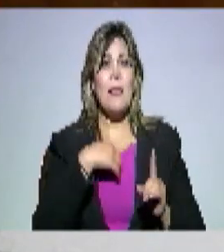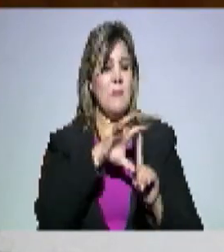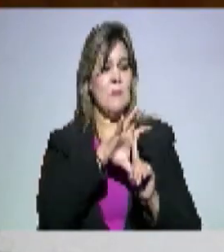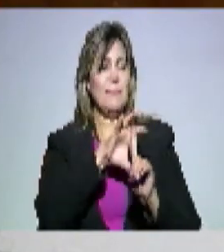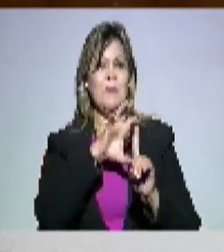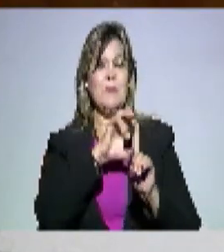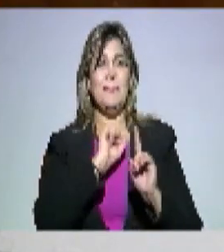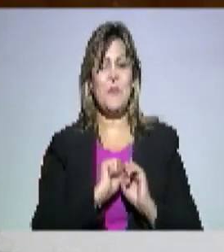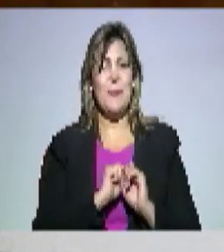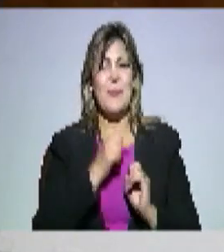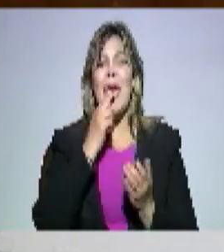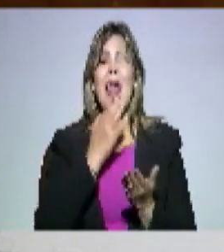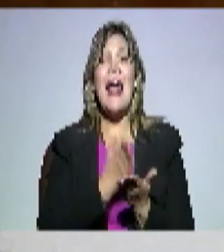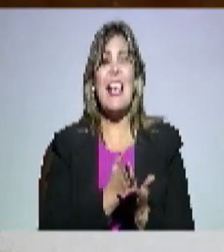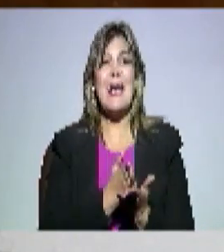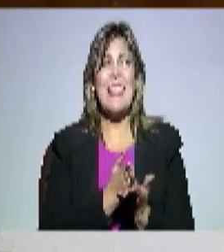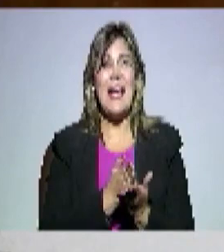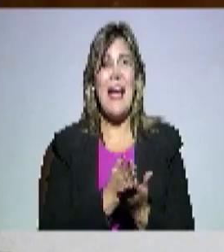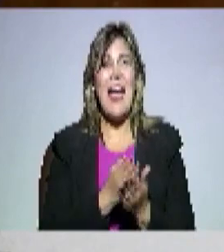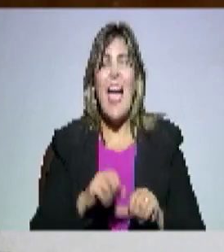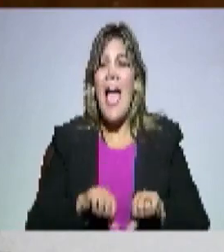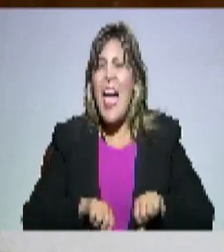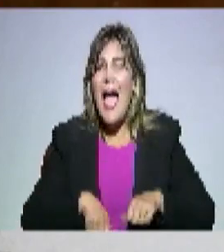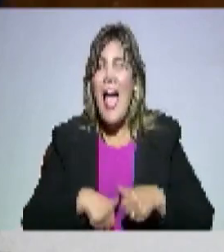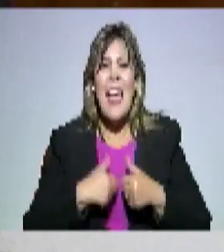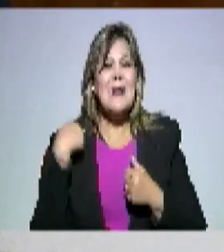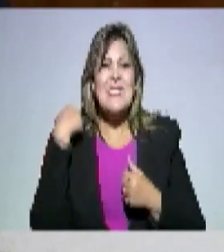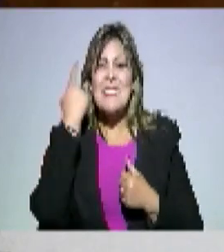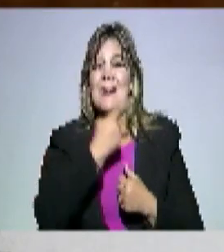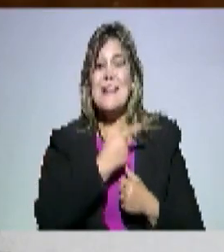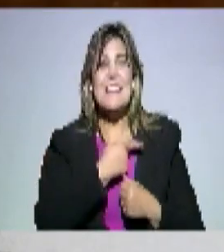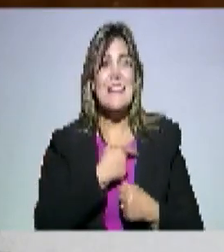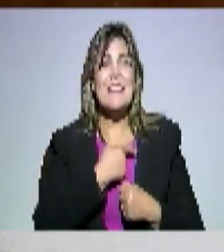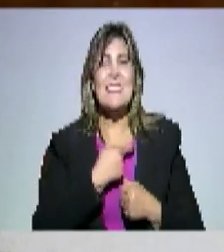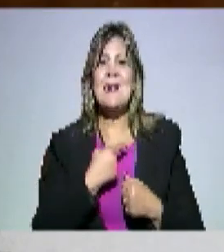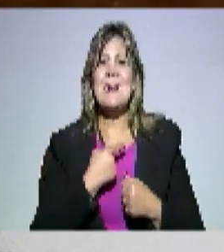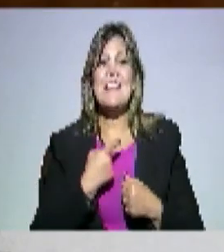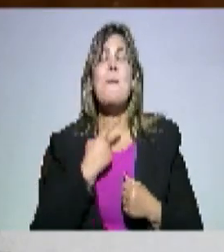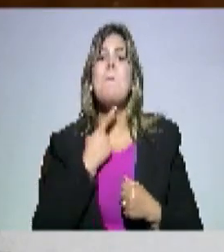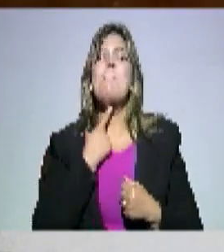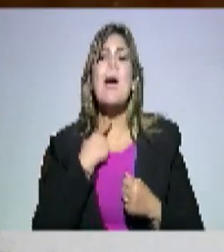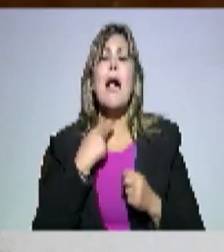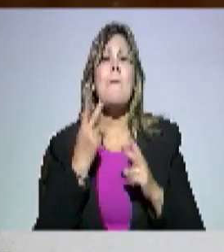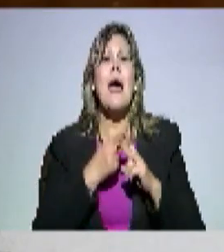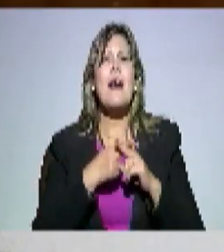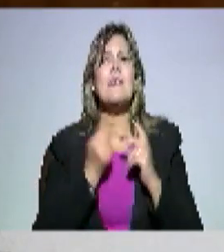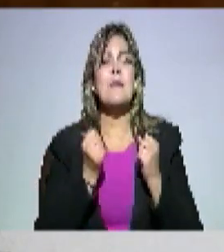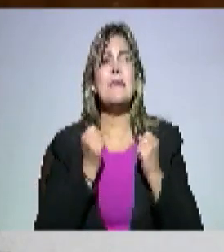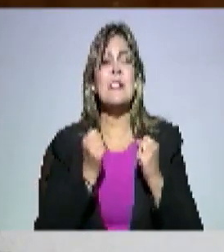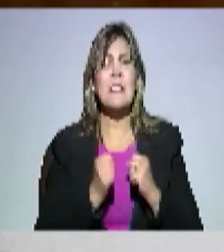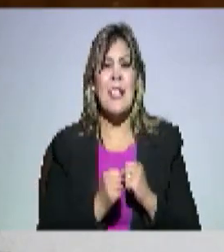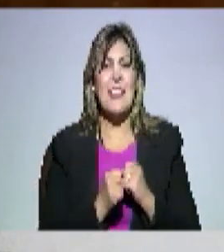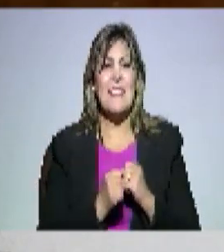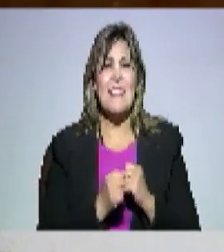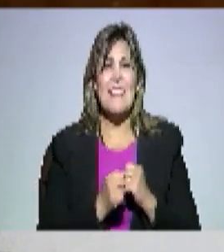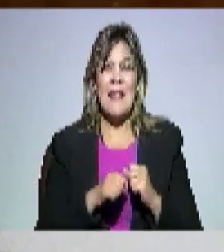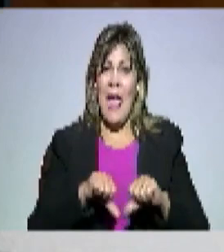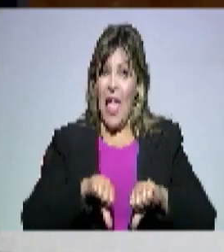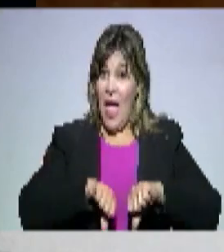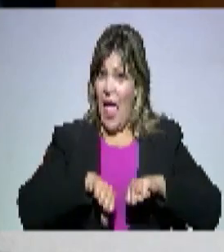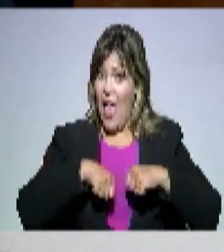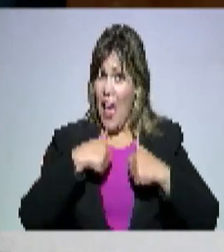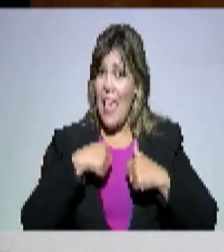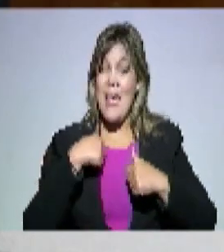بيه الحقيقه سير القديسين من اكثر الحاجات اللي بتاثر في الناس وبتسيب اثر سير القديسين